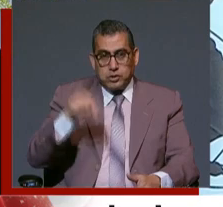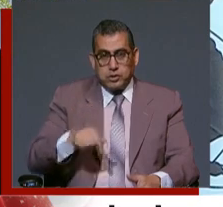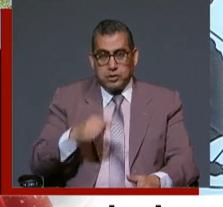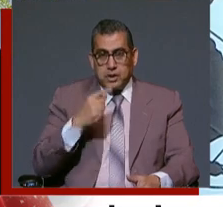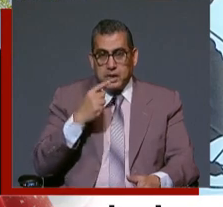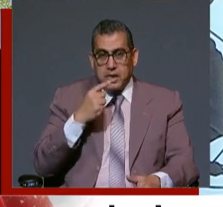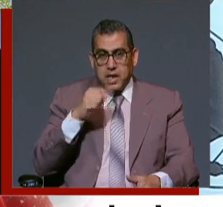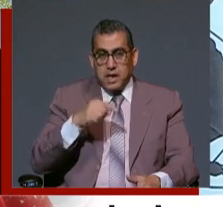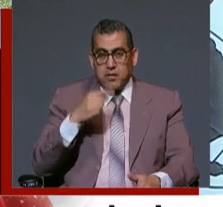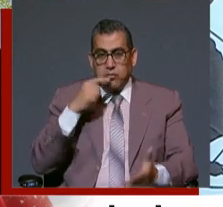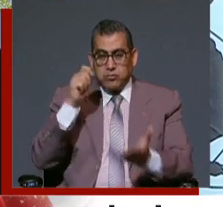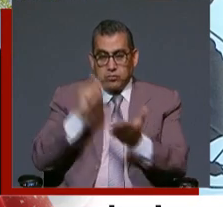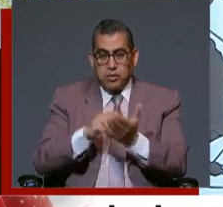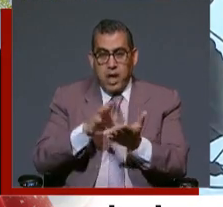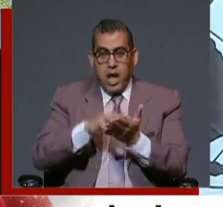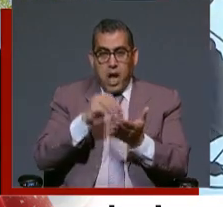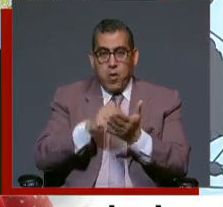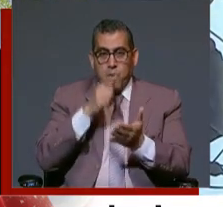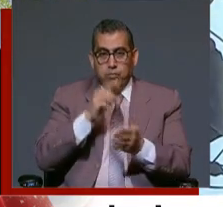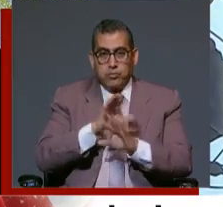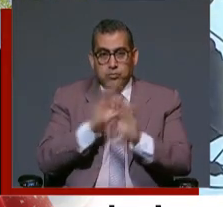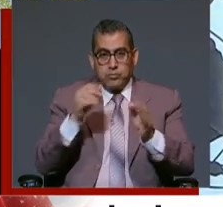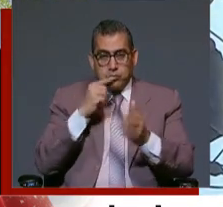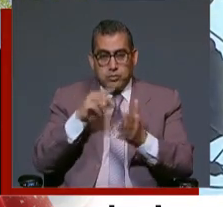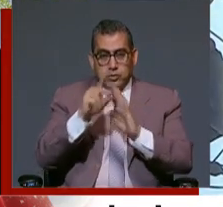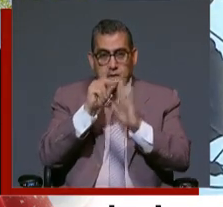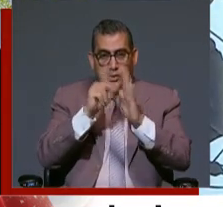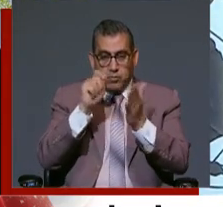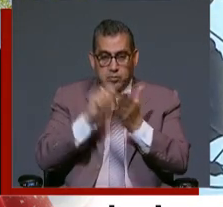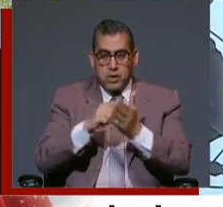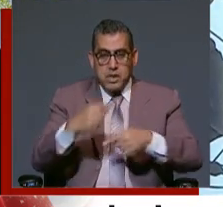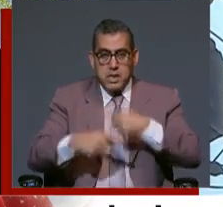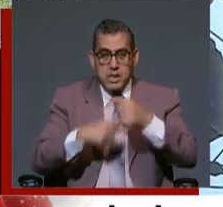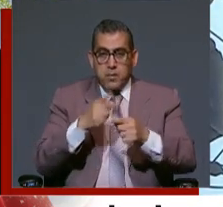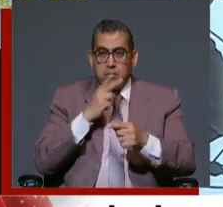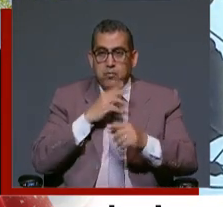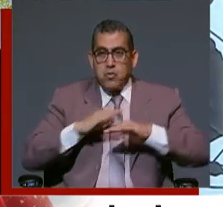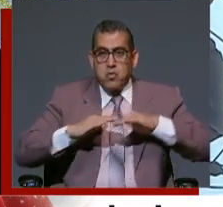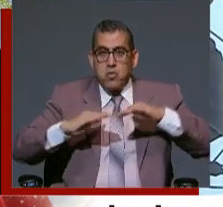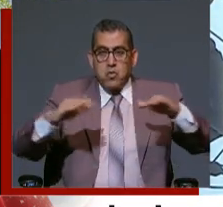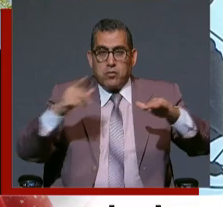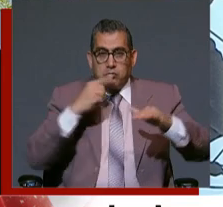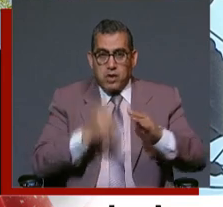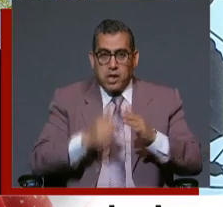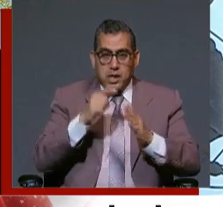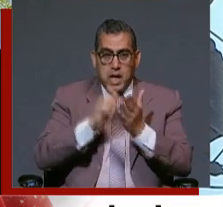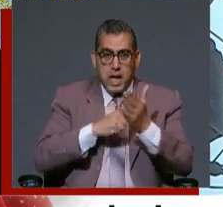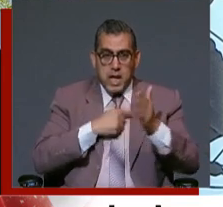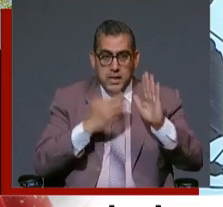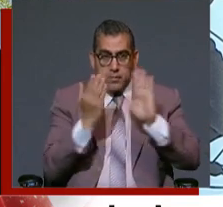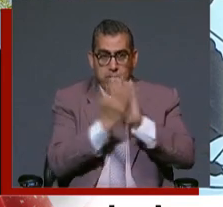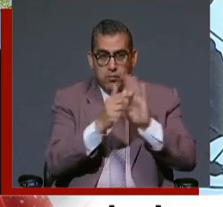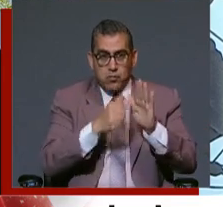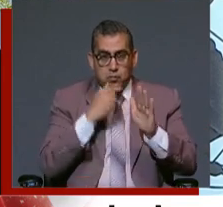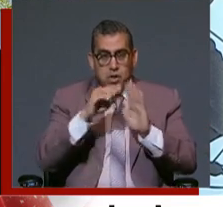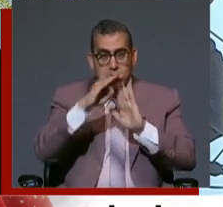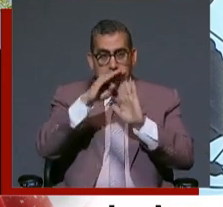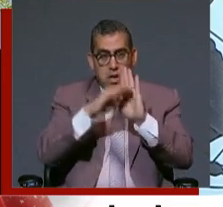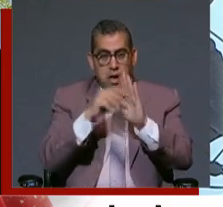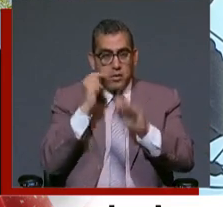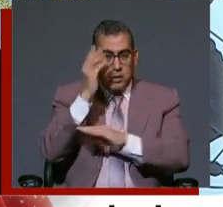2021 الإصدار الأول من دليل معايير الاستدامة البيئية تحت مسمى الإطار